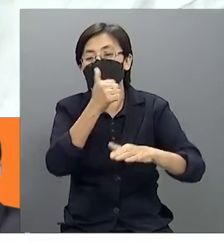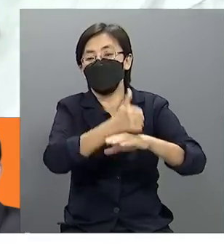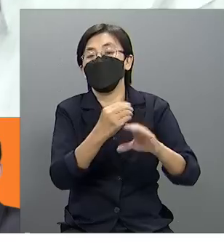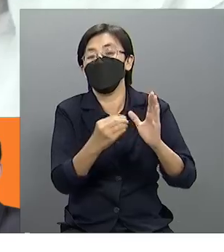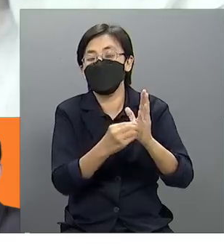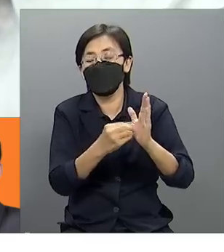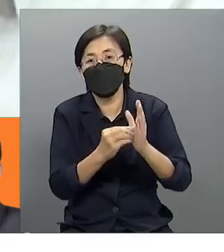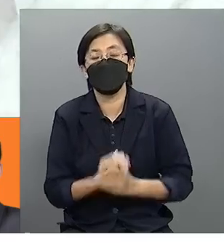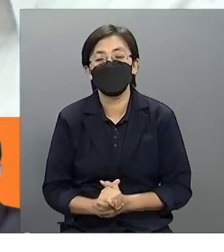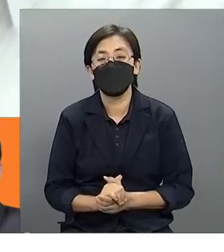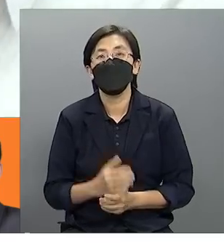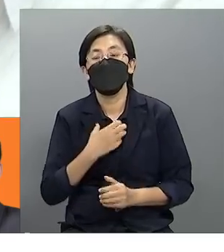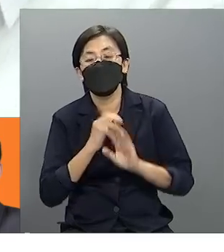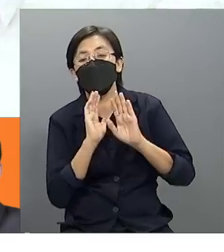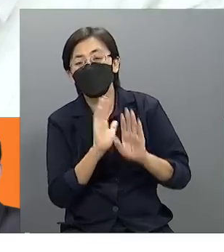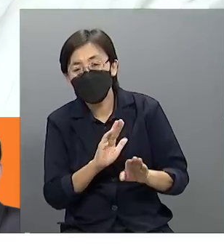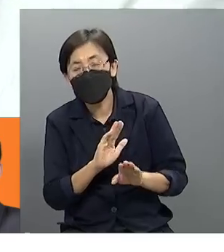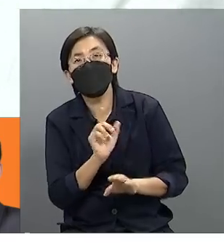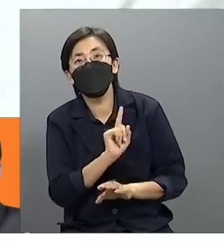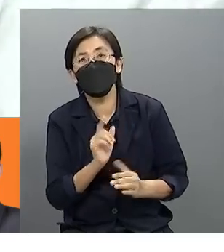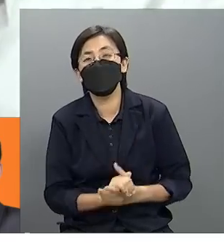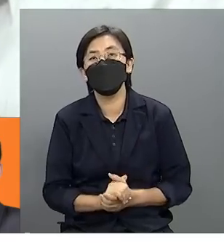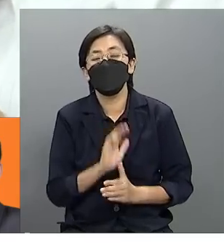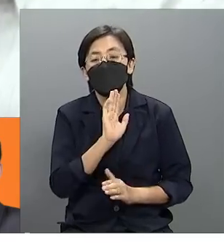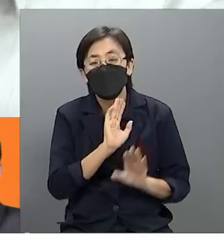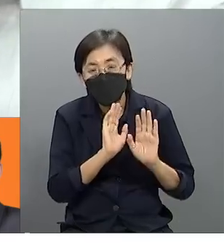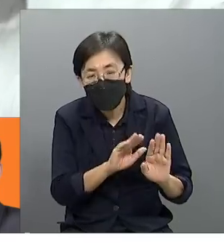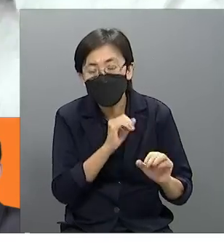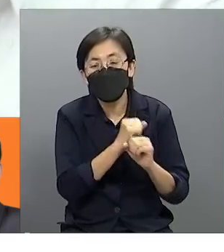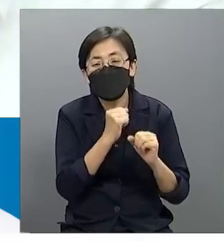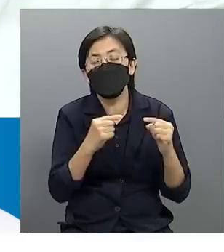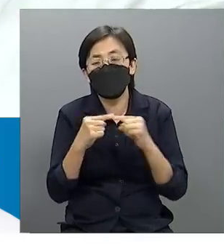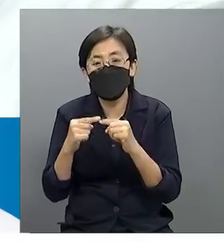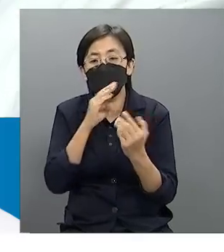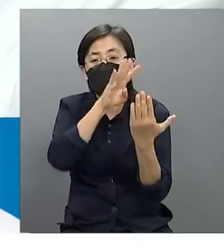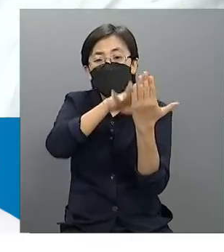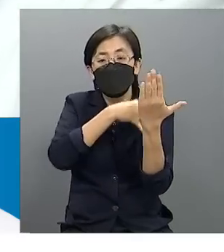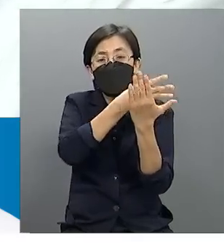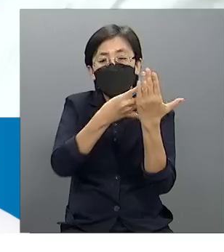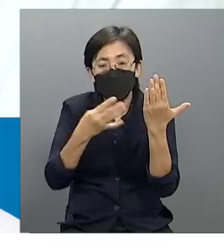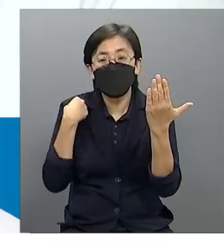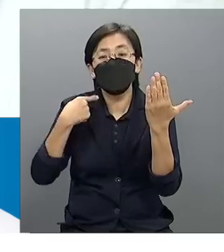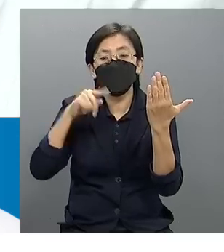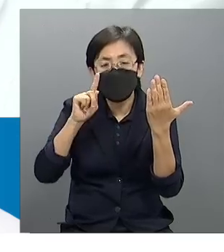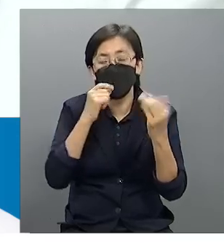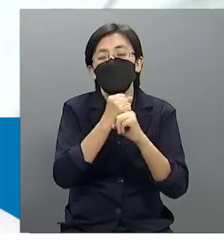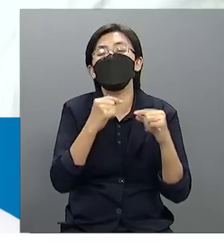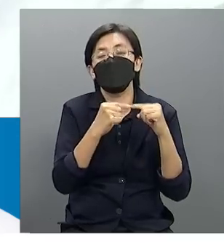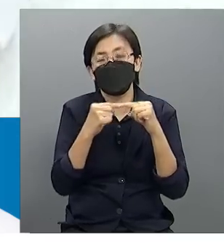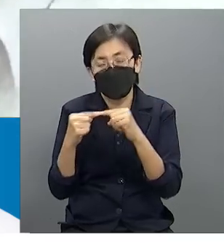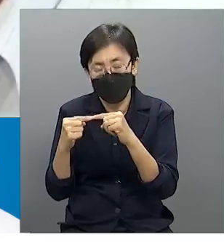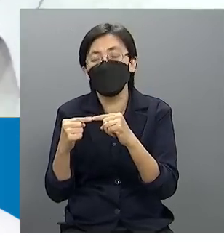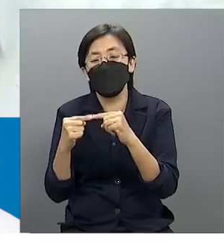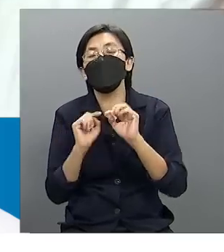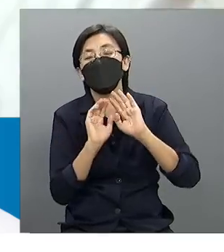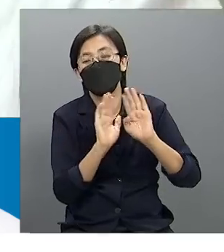ชาติช่วยไปรู้ต่อให้มันสิ่งที่เป็นประโยชน์กับพี่น้องประชาชนชาวกรุงเทพมหานครเท่านั้นเองนะครับขอบพระคุณม